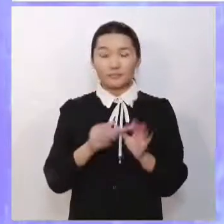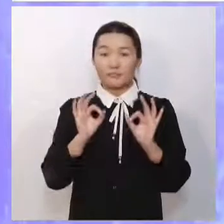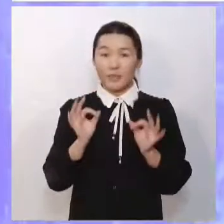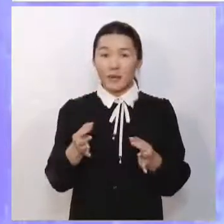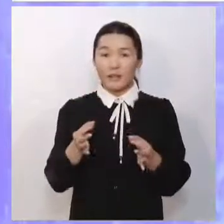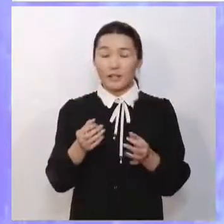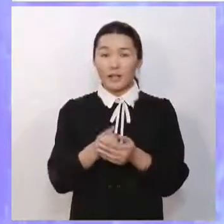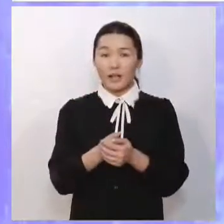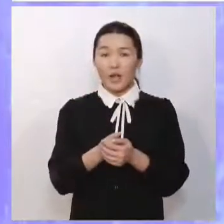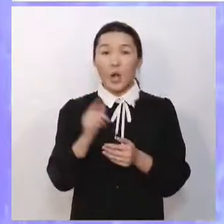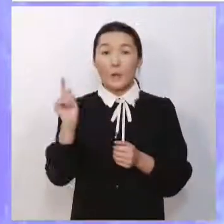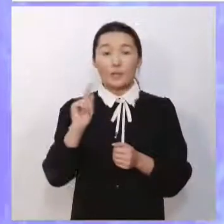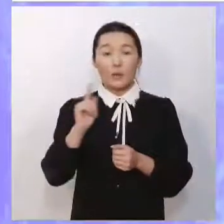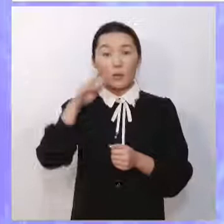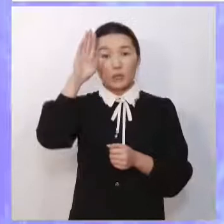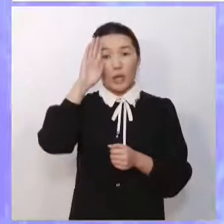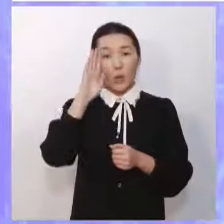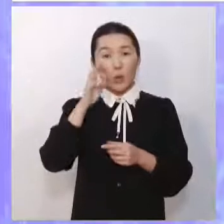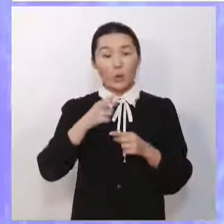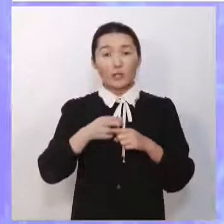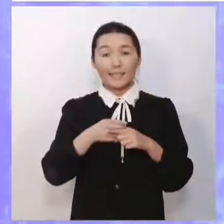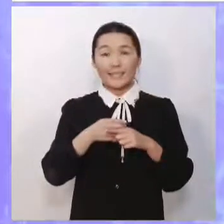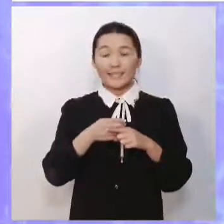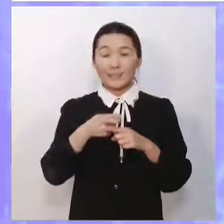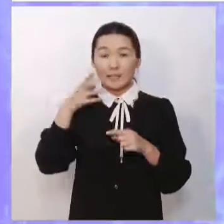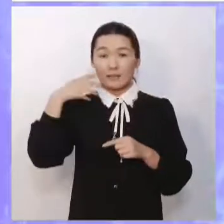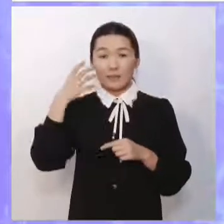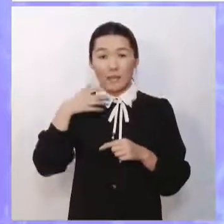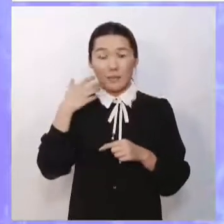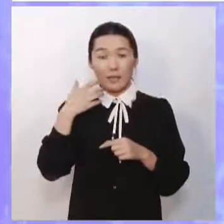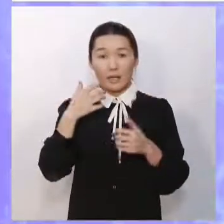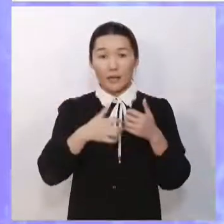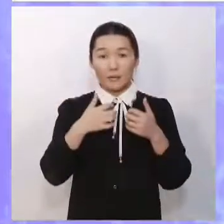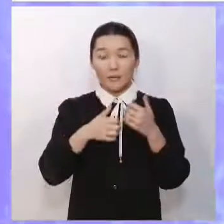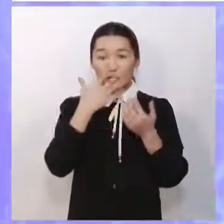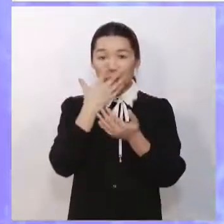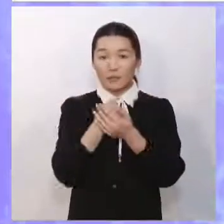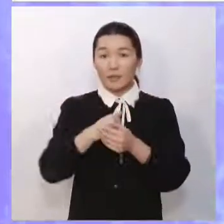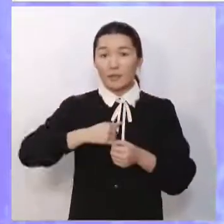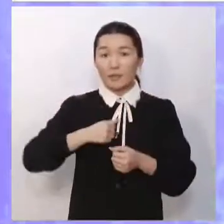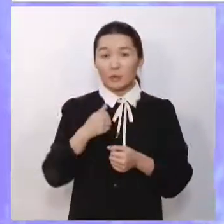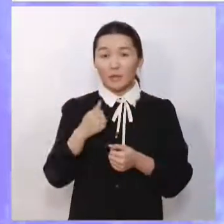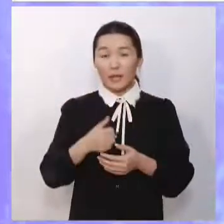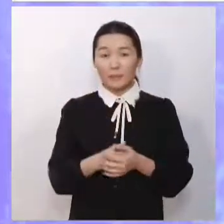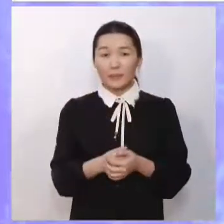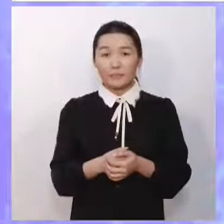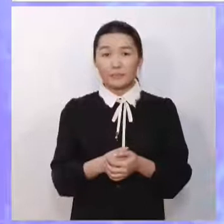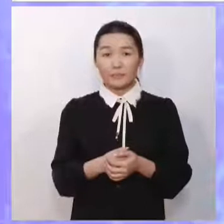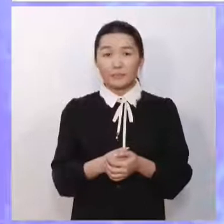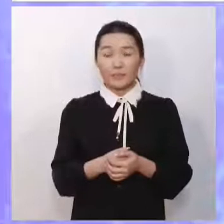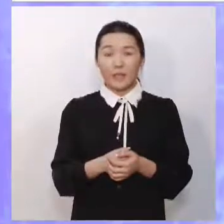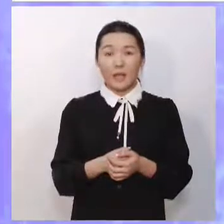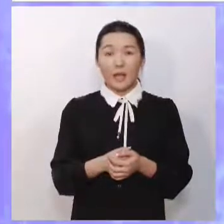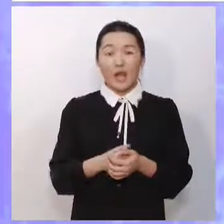Правильно, потому что он разделил яблоко между своими друзьями. А для